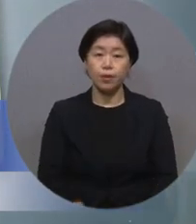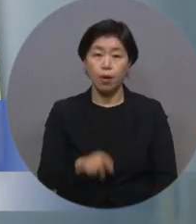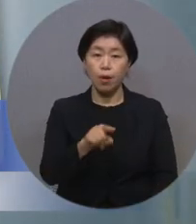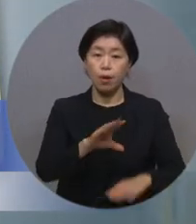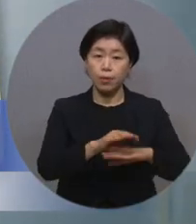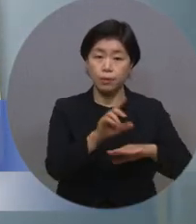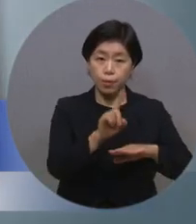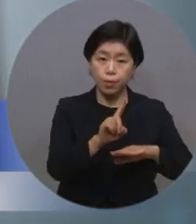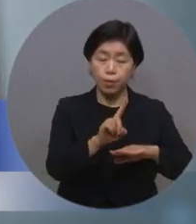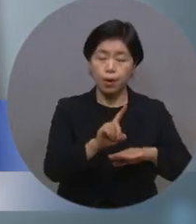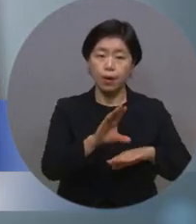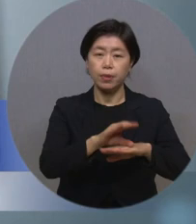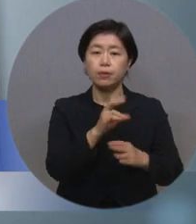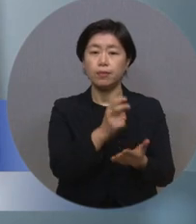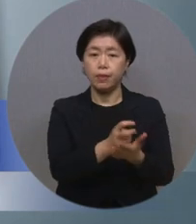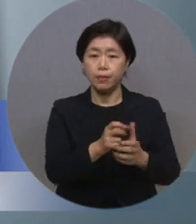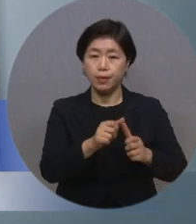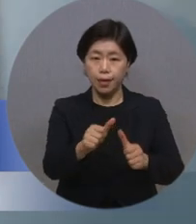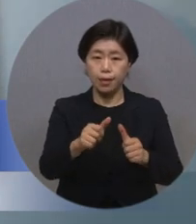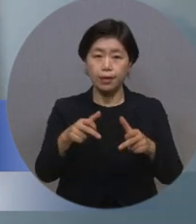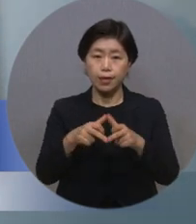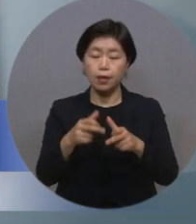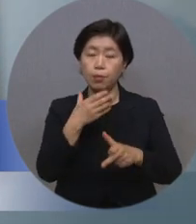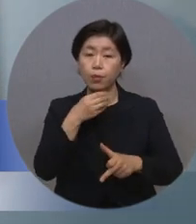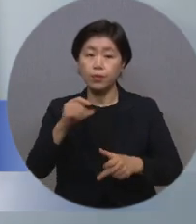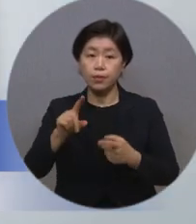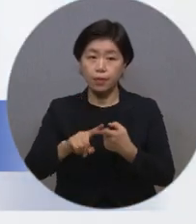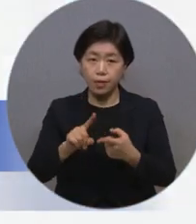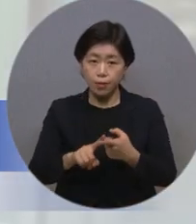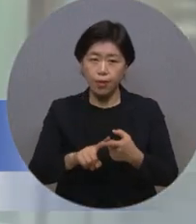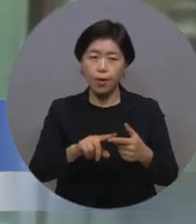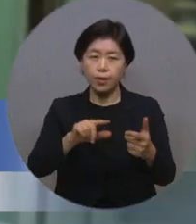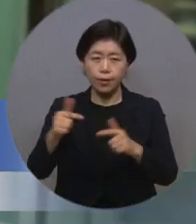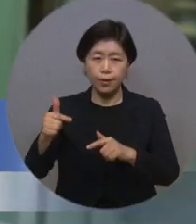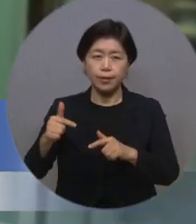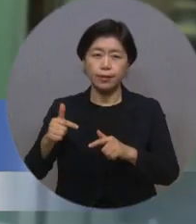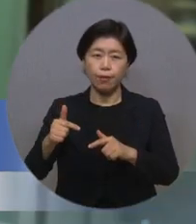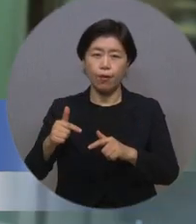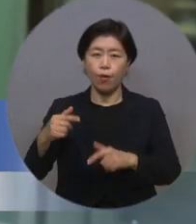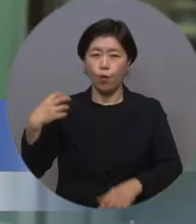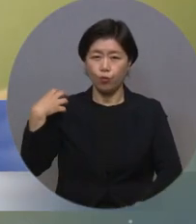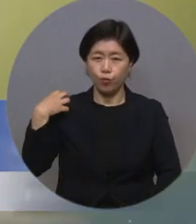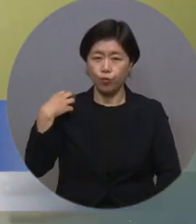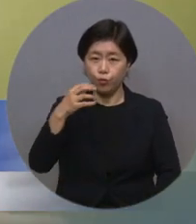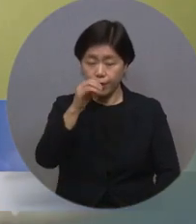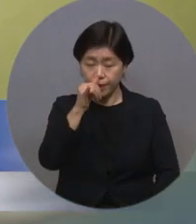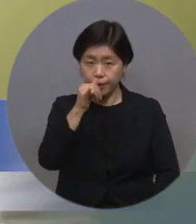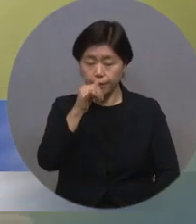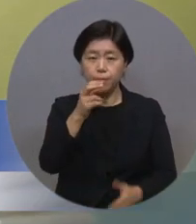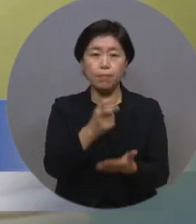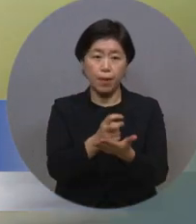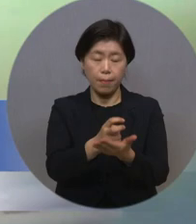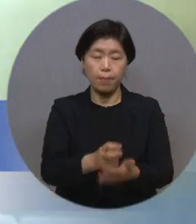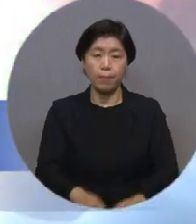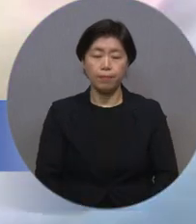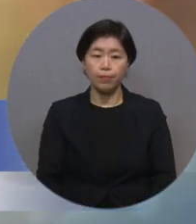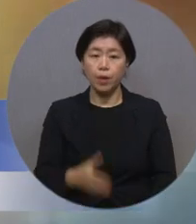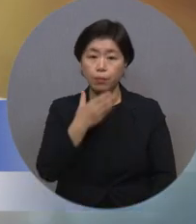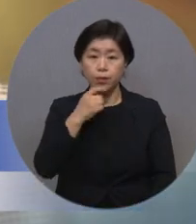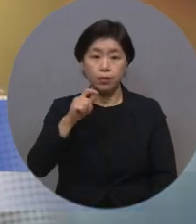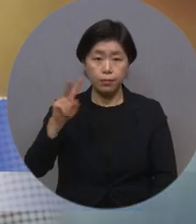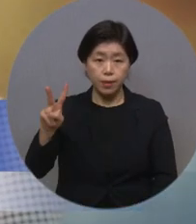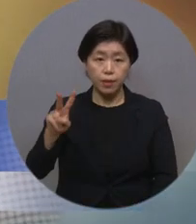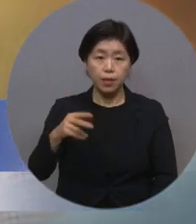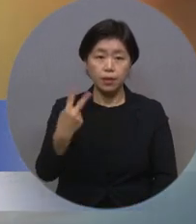방송법에 따라 장애인복지관련 채널을 유료 방송 플랫폼이 의무적으로 송출하게 한 제도로이 복지tv는